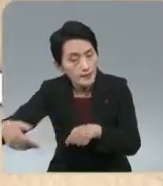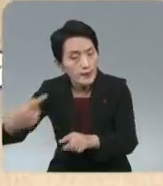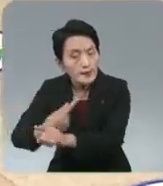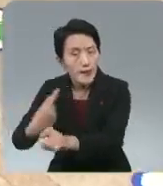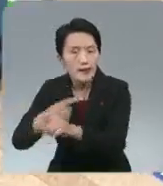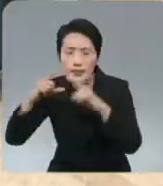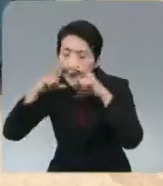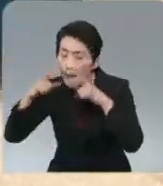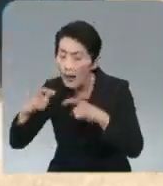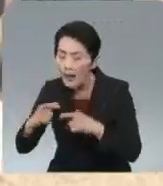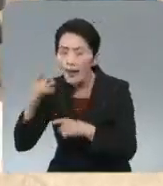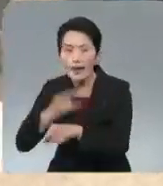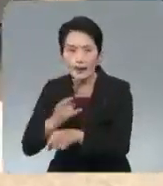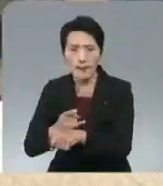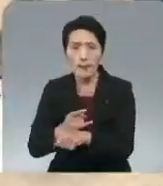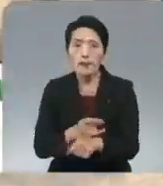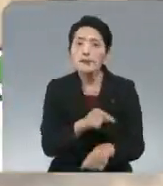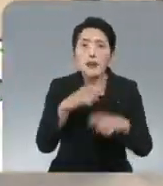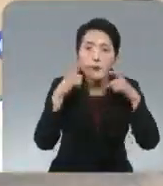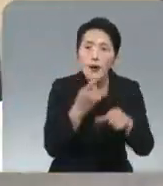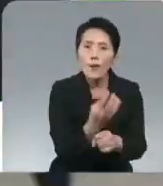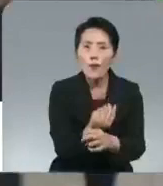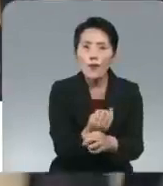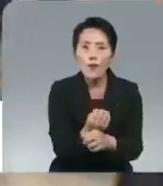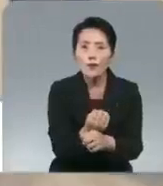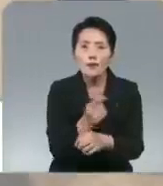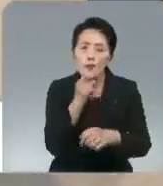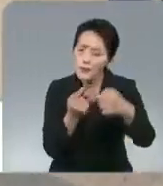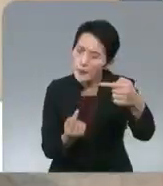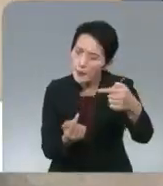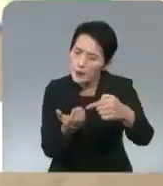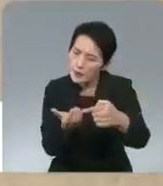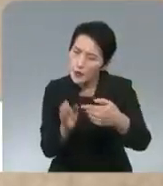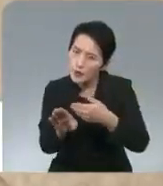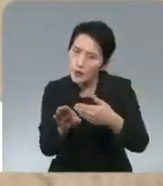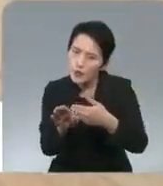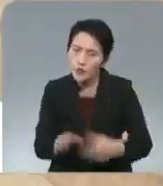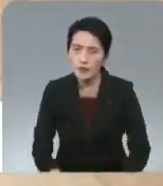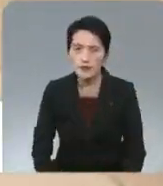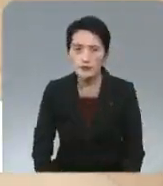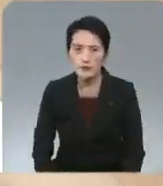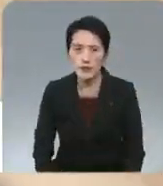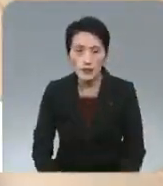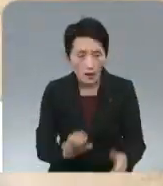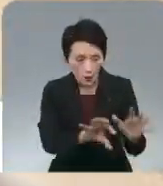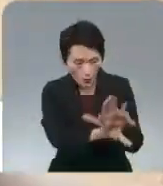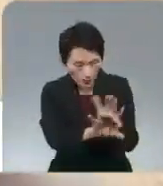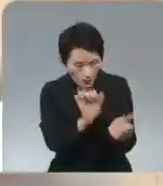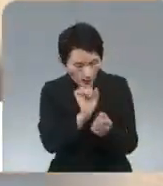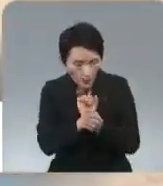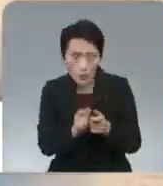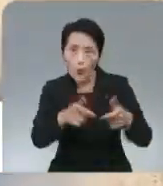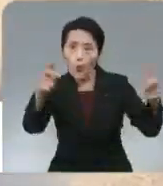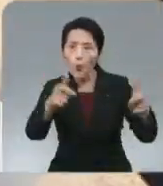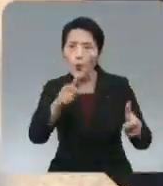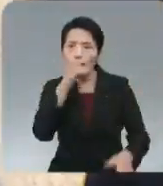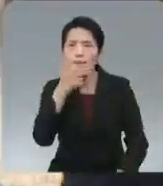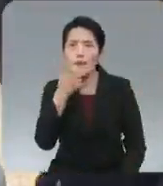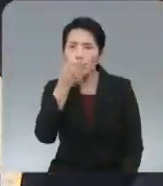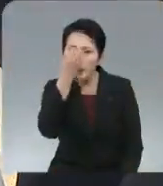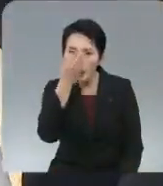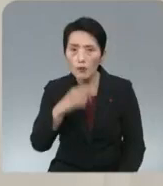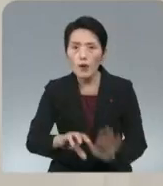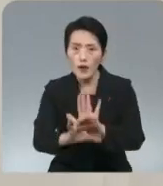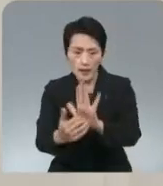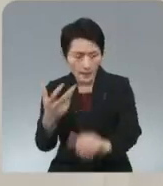die Regierung setzt Diskussionen über die Abschaffung der maskenpflicht vor Ort und erwägt eine schrittweise Aufhebung als aussichtsreiche Option